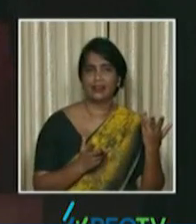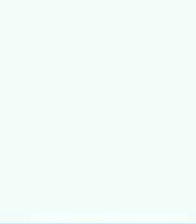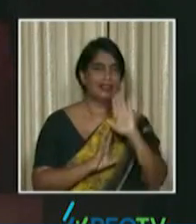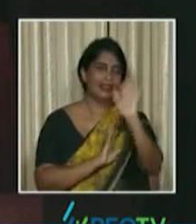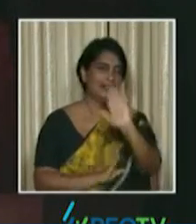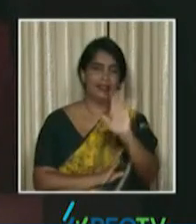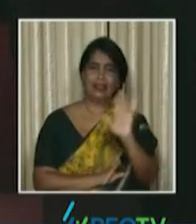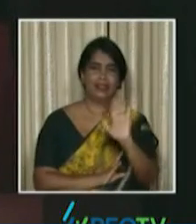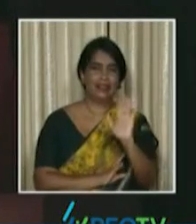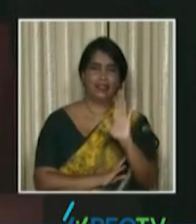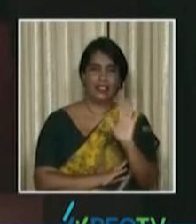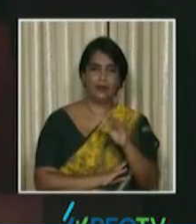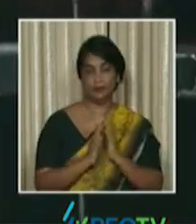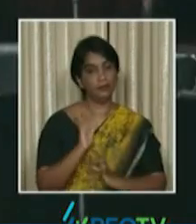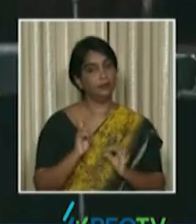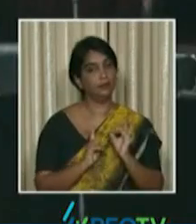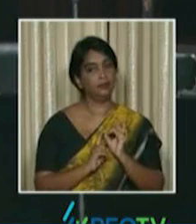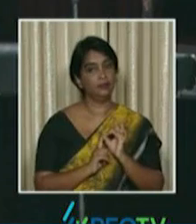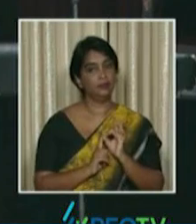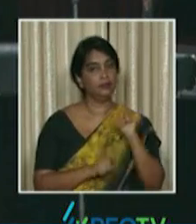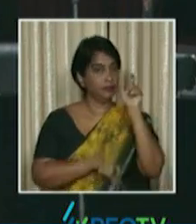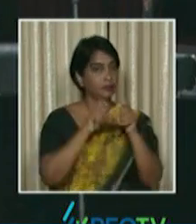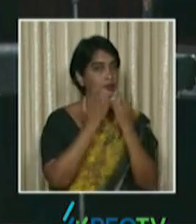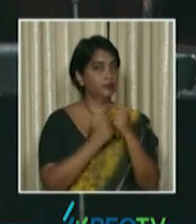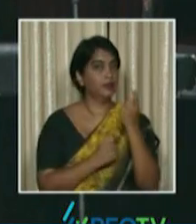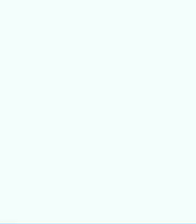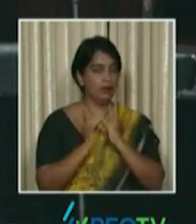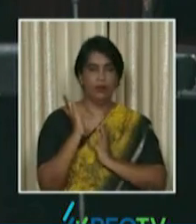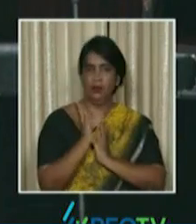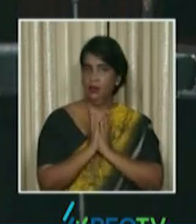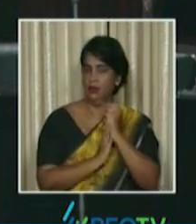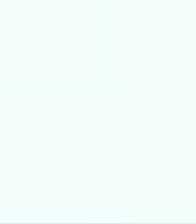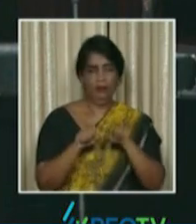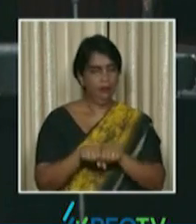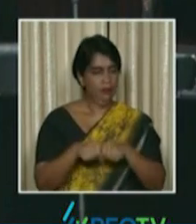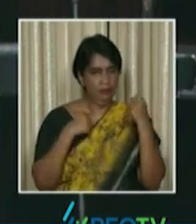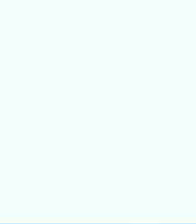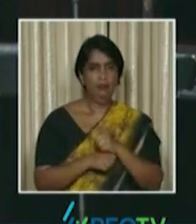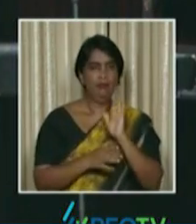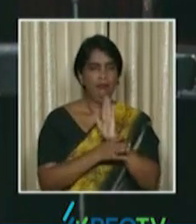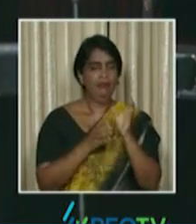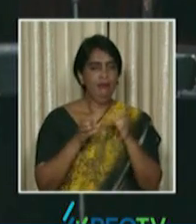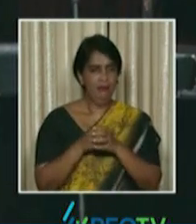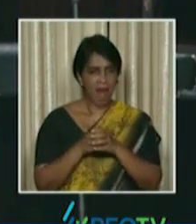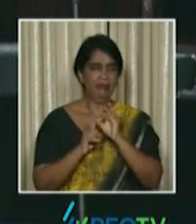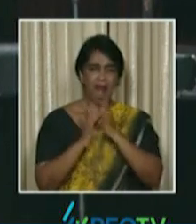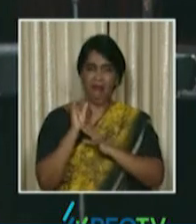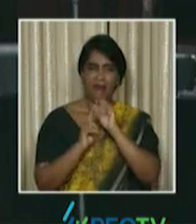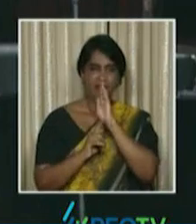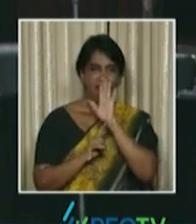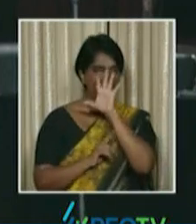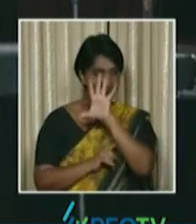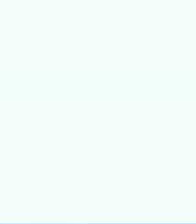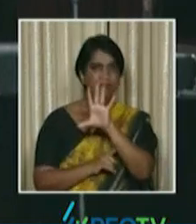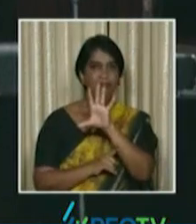නෙවෙයි. මේ විශේෂත්වය කරන්න 13 දිනක්ගේ අයිතිවාසිකම් මෙතන උල්ලංඝනය වෙලා තියෙනවා. ශ්‍රී ලංකා නිදහස් පක්ෂෙත් මන්ත්‍රීවරු 5